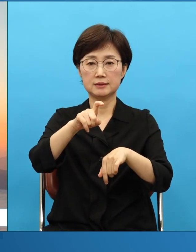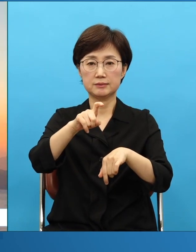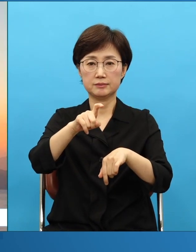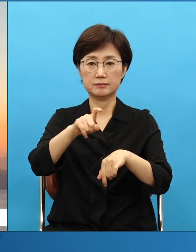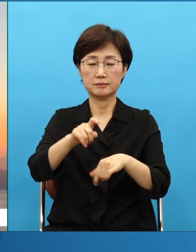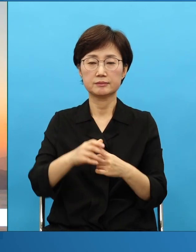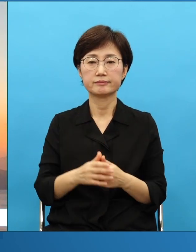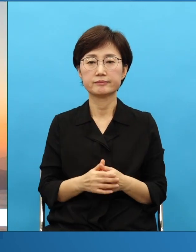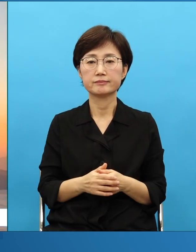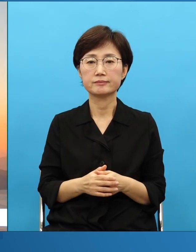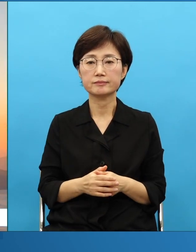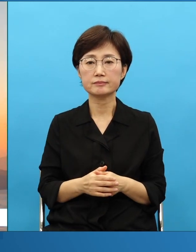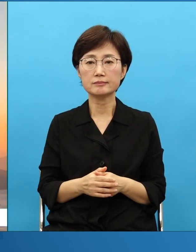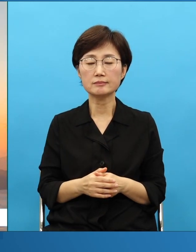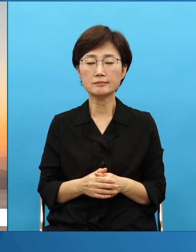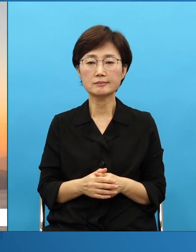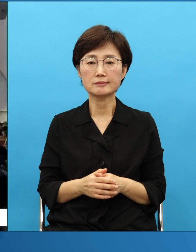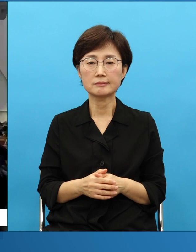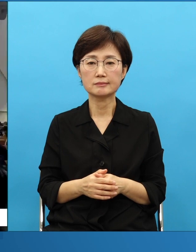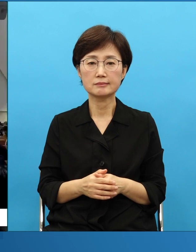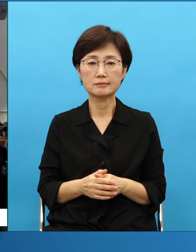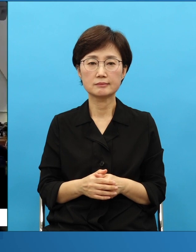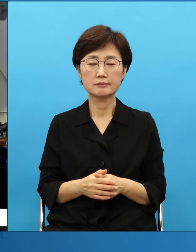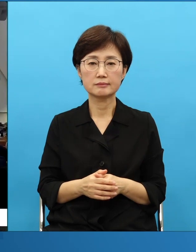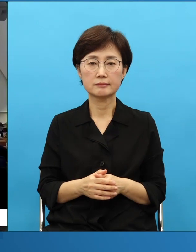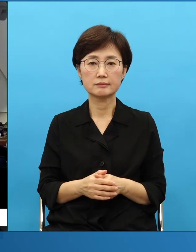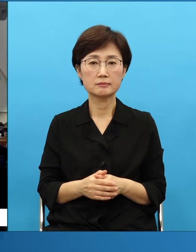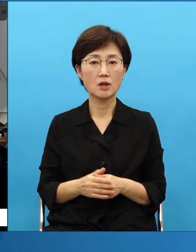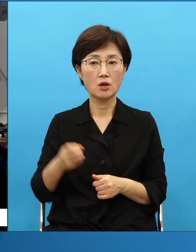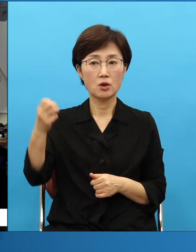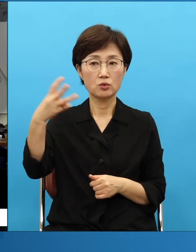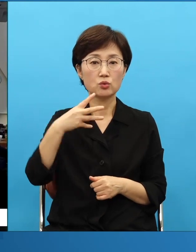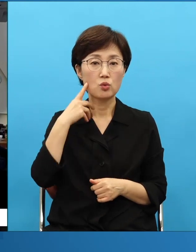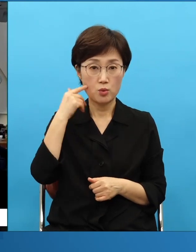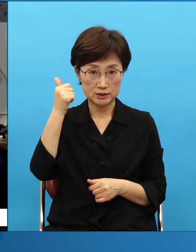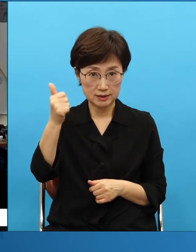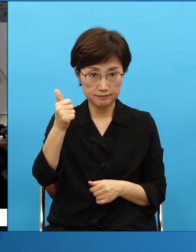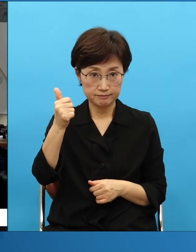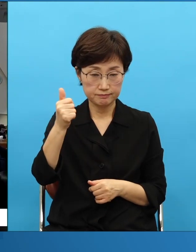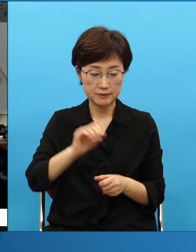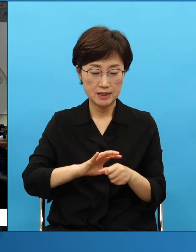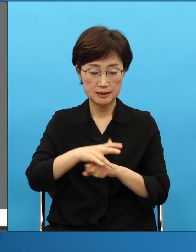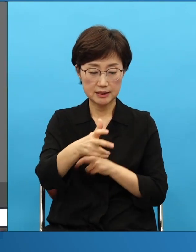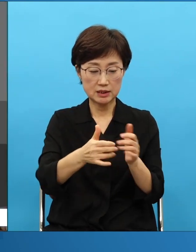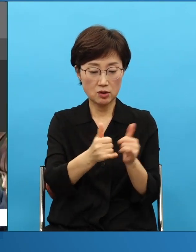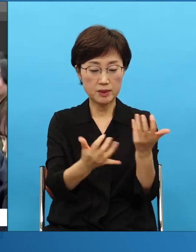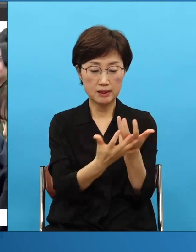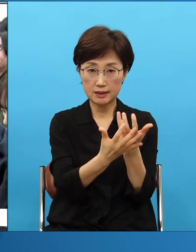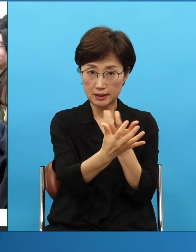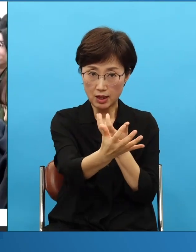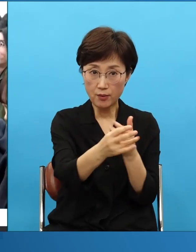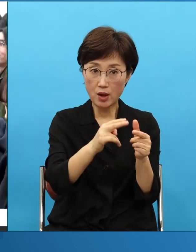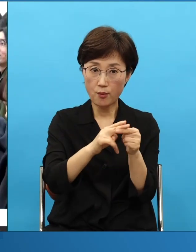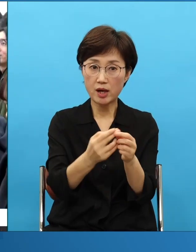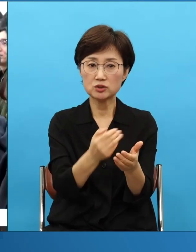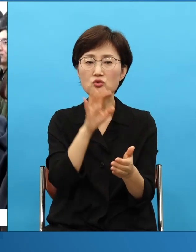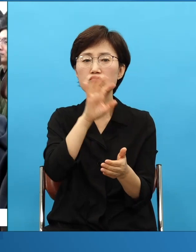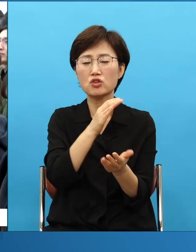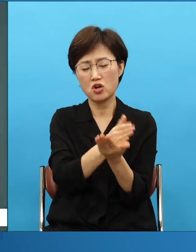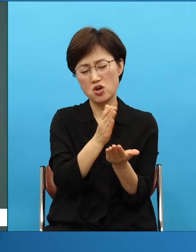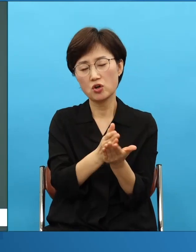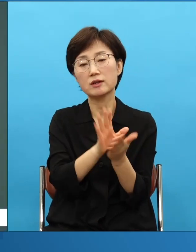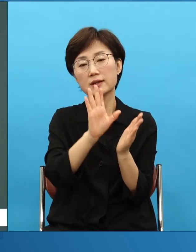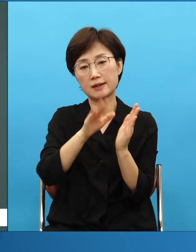임마누엘 서울교회에서 열립니다. 앞서 유광수 목사는 세계 산업인대회를 비롯한 훈련과 수련의 메시지를